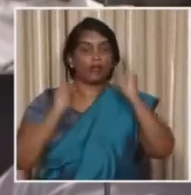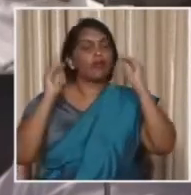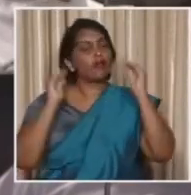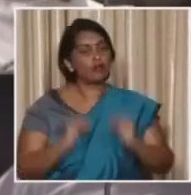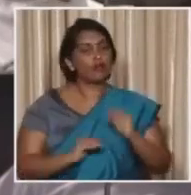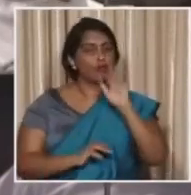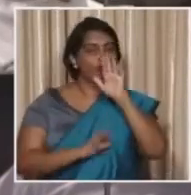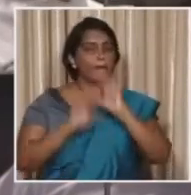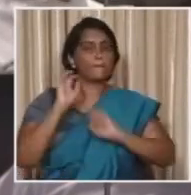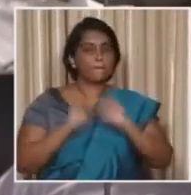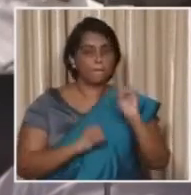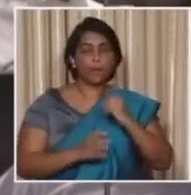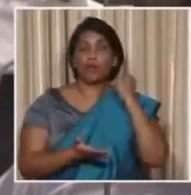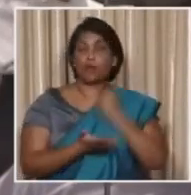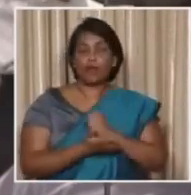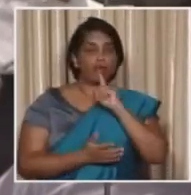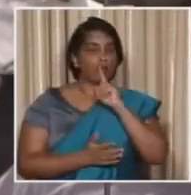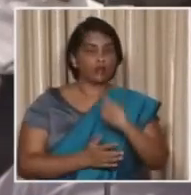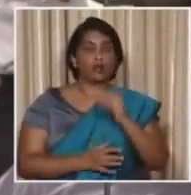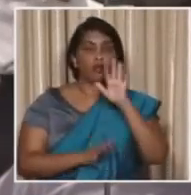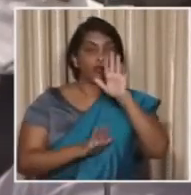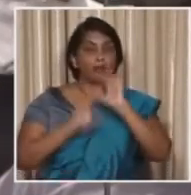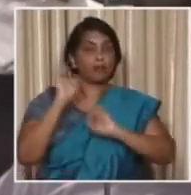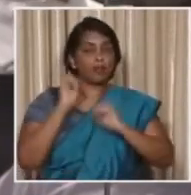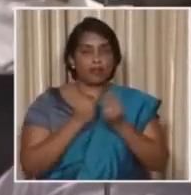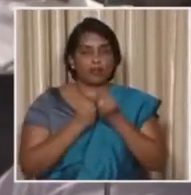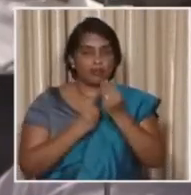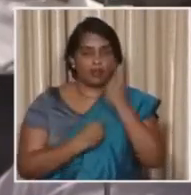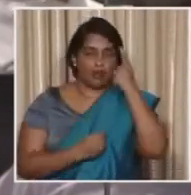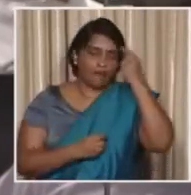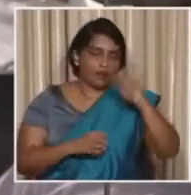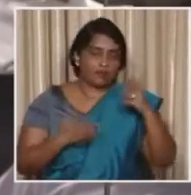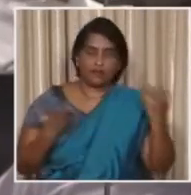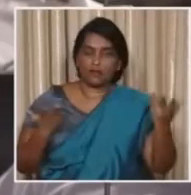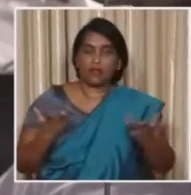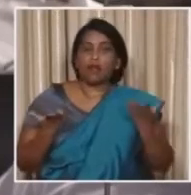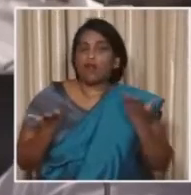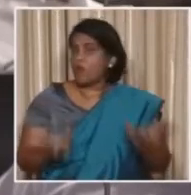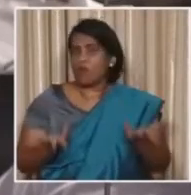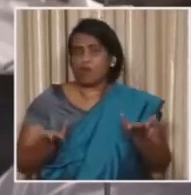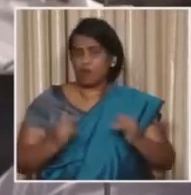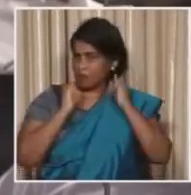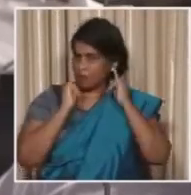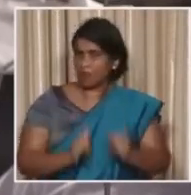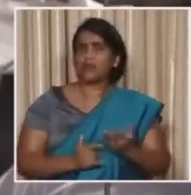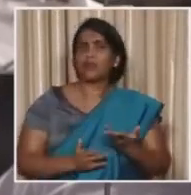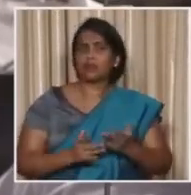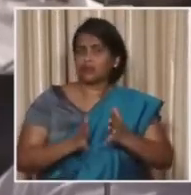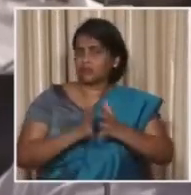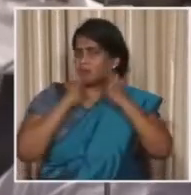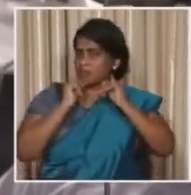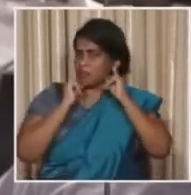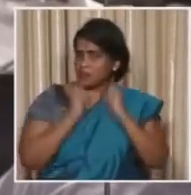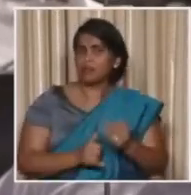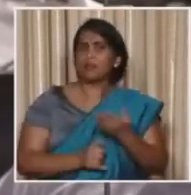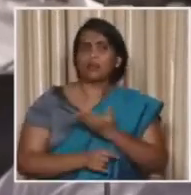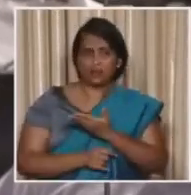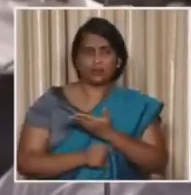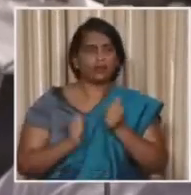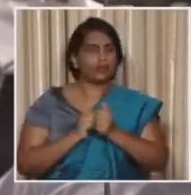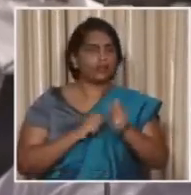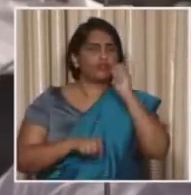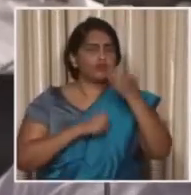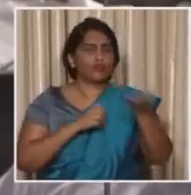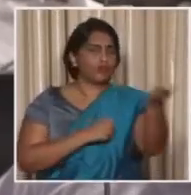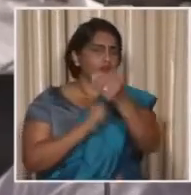සීර නමයකට කියලා මහබැංක කියන සියට නම ඇතට විශ්වාස නෑ කියලා. එහෙමනම් මොනතර අසාධරයද, මොනතර අසාධරයද මේ වැඩ කරන